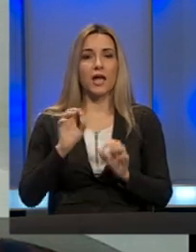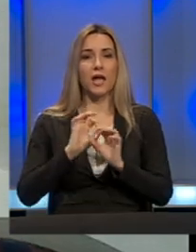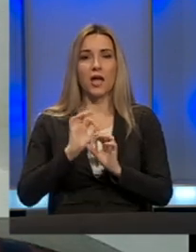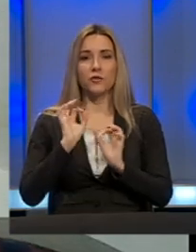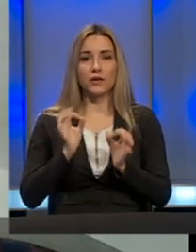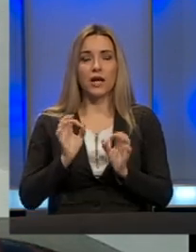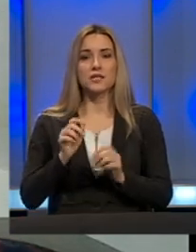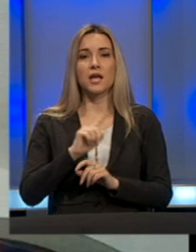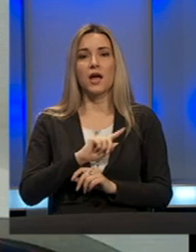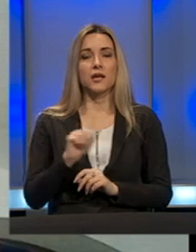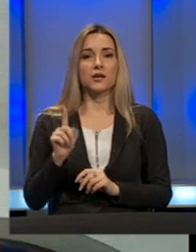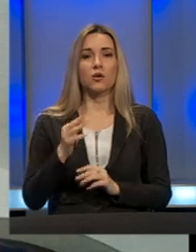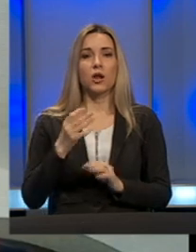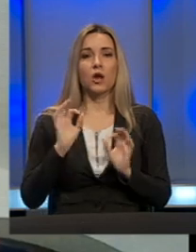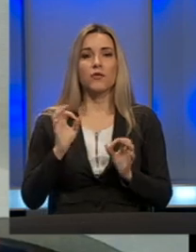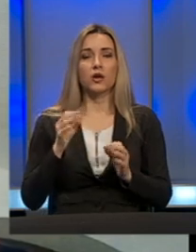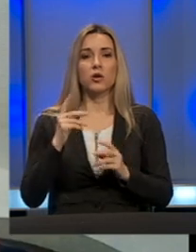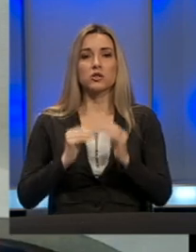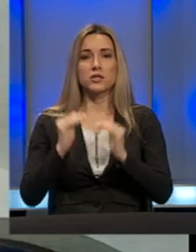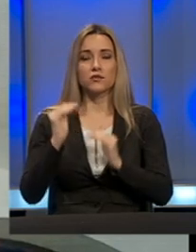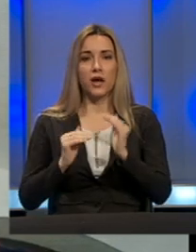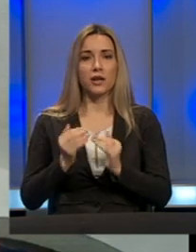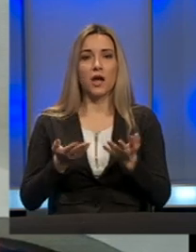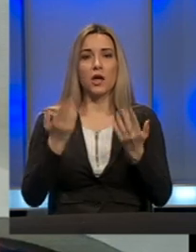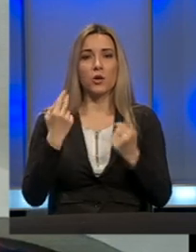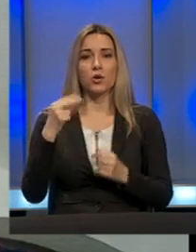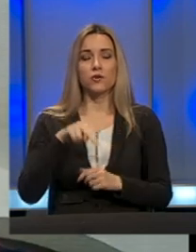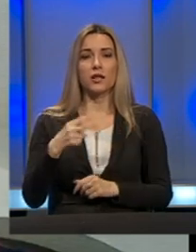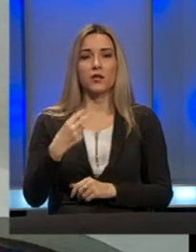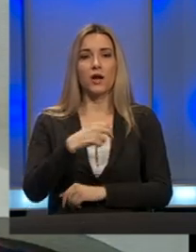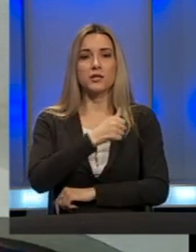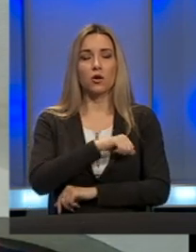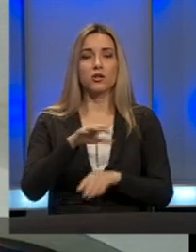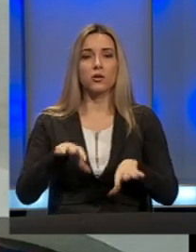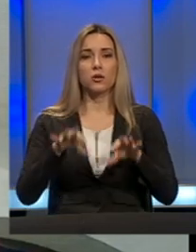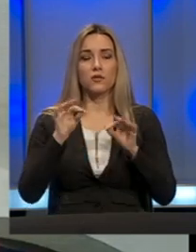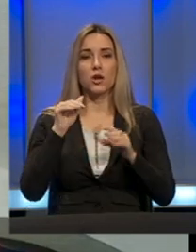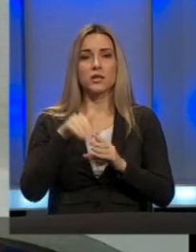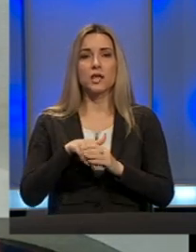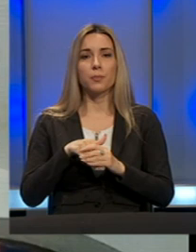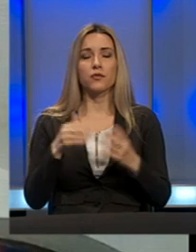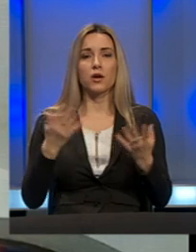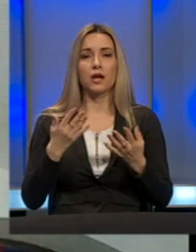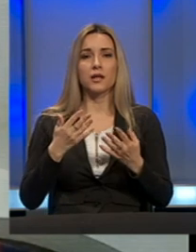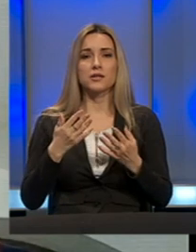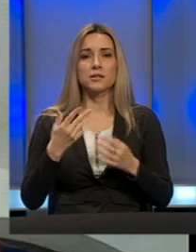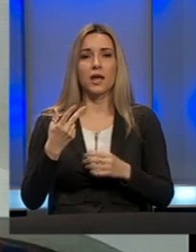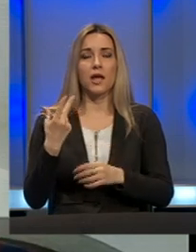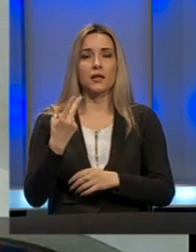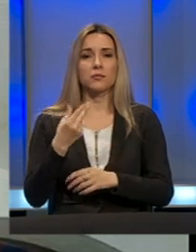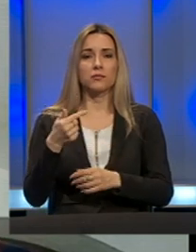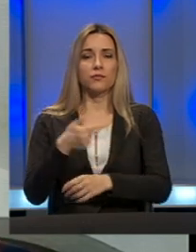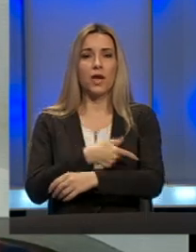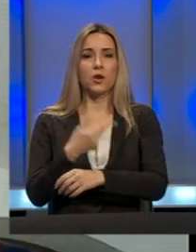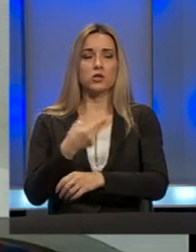neefikasna ili koliko efikasnost varira. No u 2020. godini otkriveno je zapravo da kada se intravenozno daje, što se